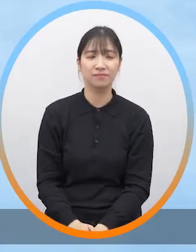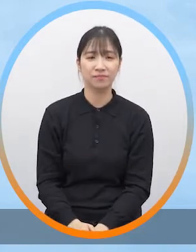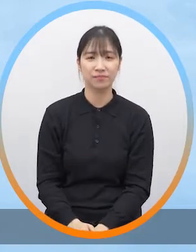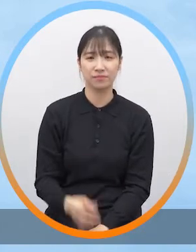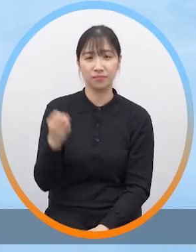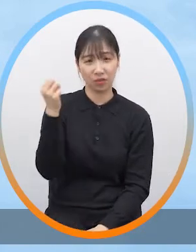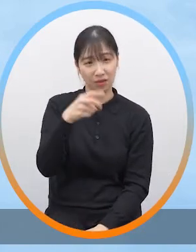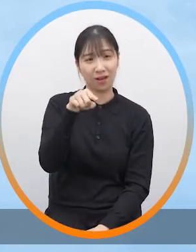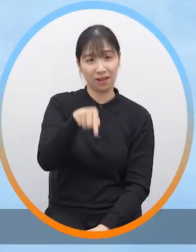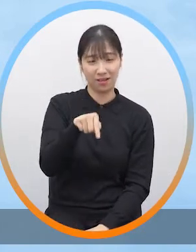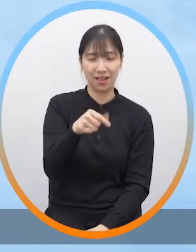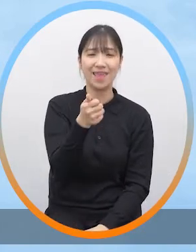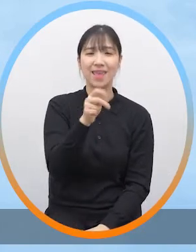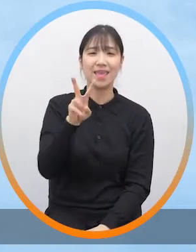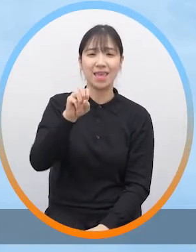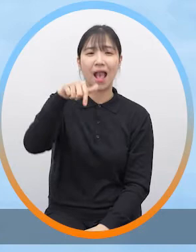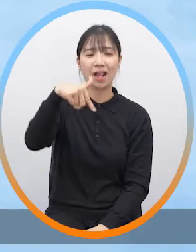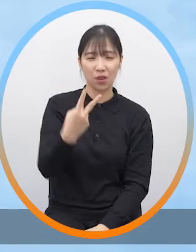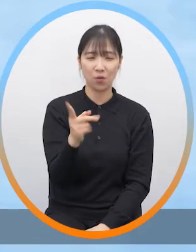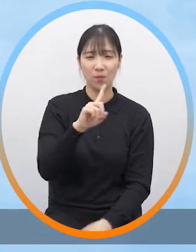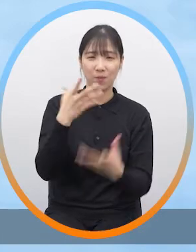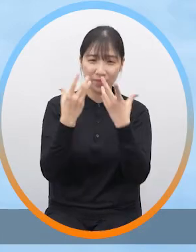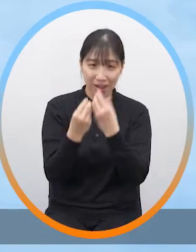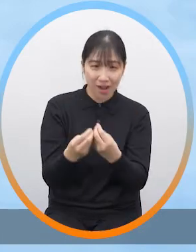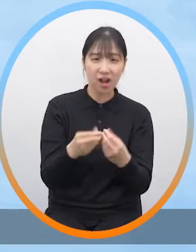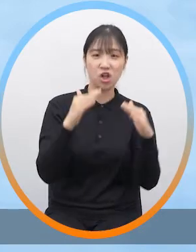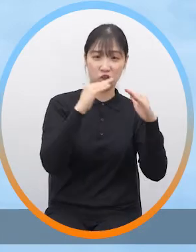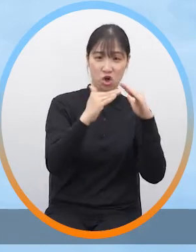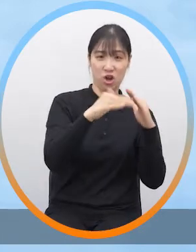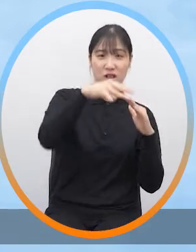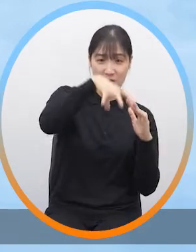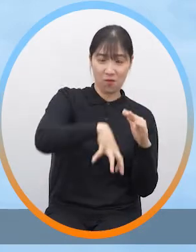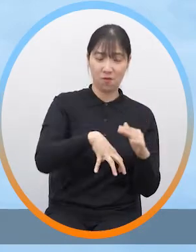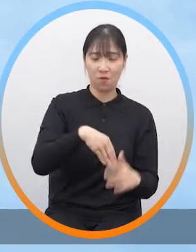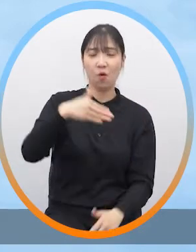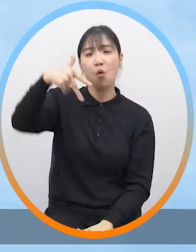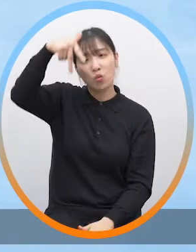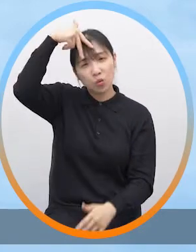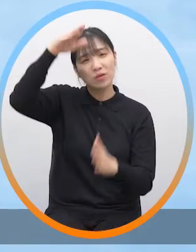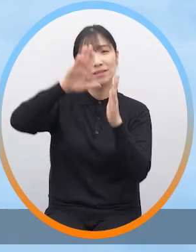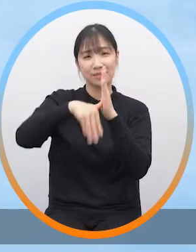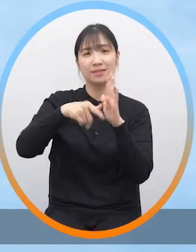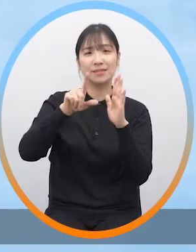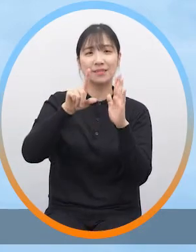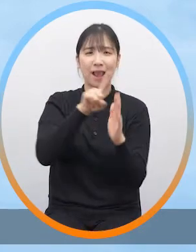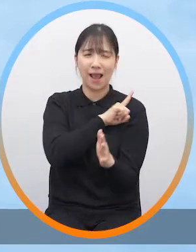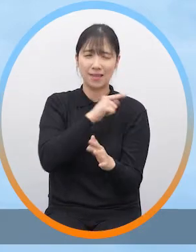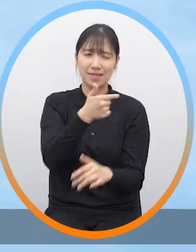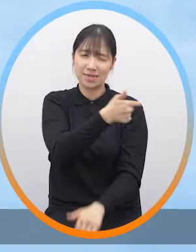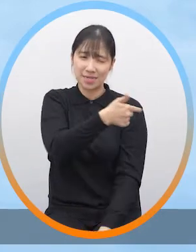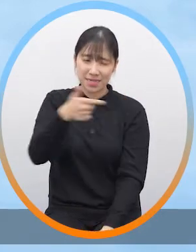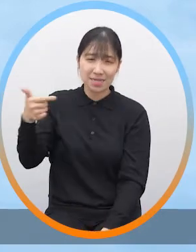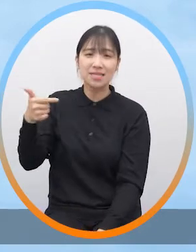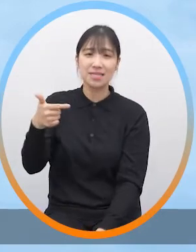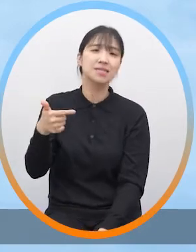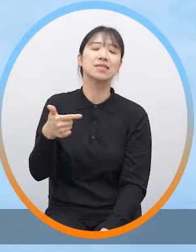그리고 이 향교는 이를테면 전라도에서, 조선시대 때 전라도에서 가장 큰